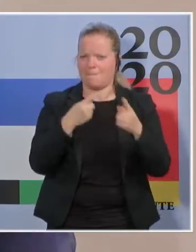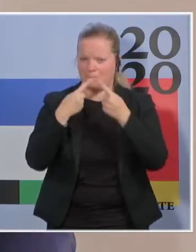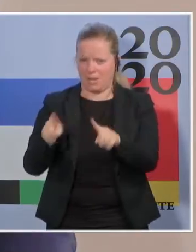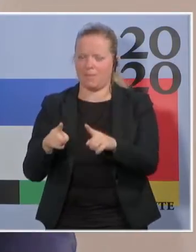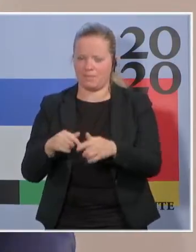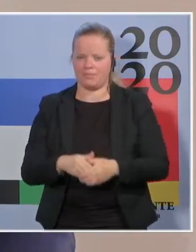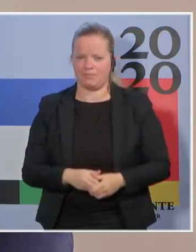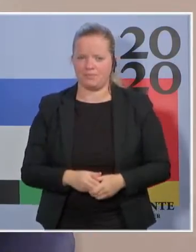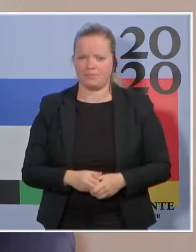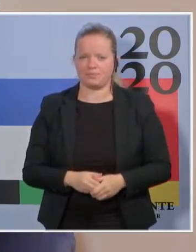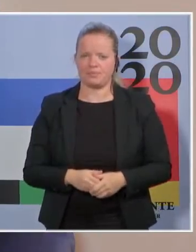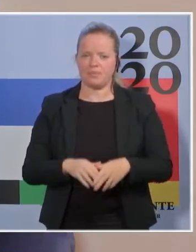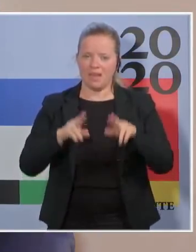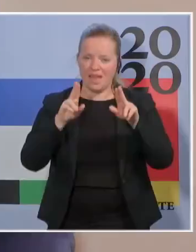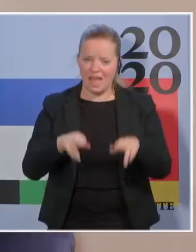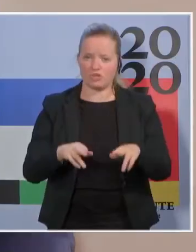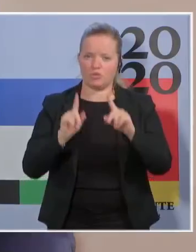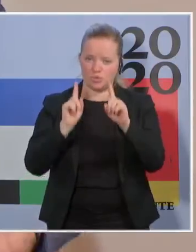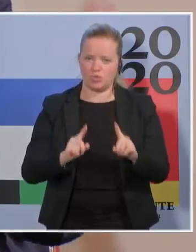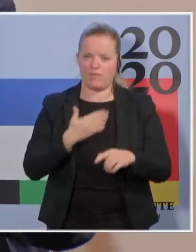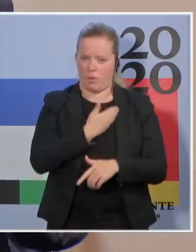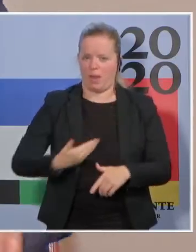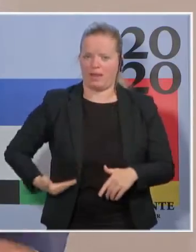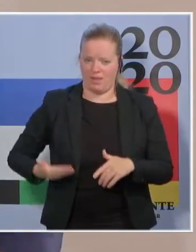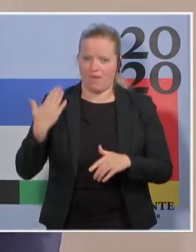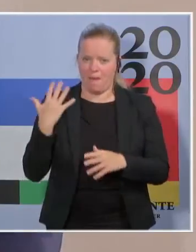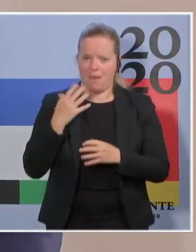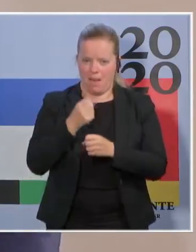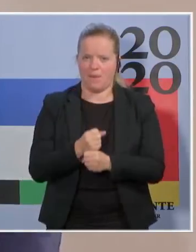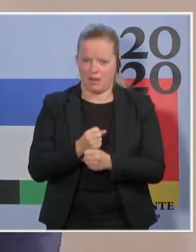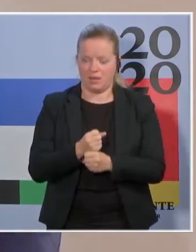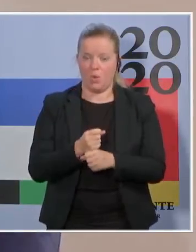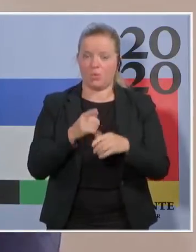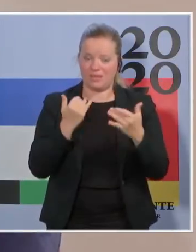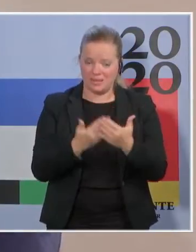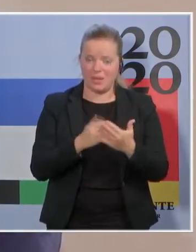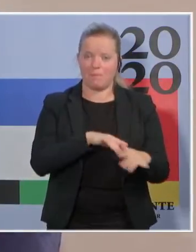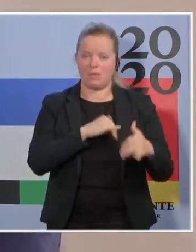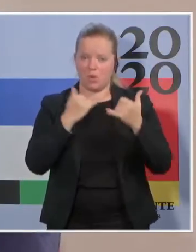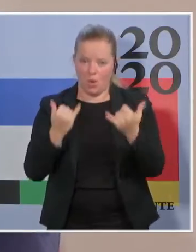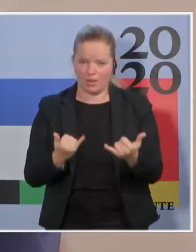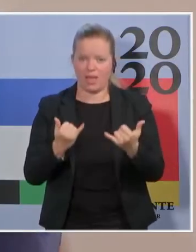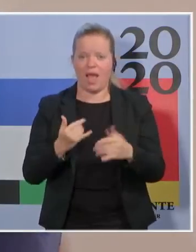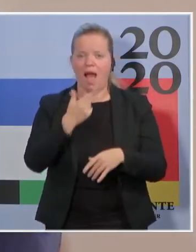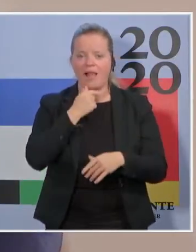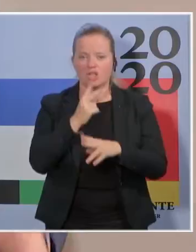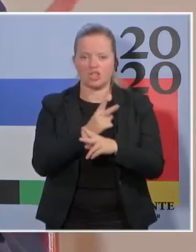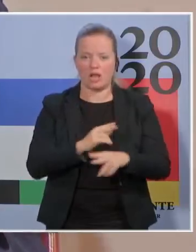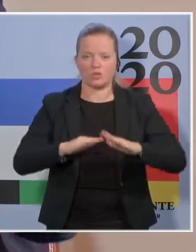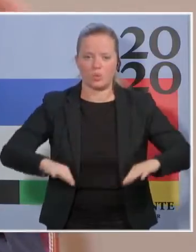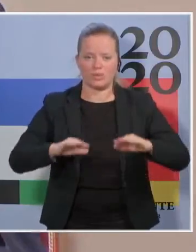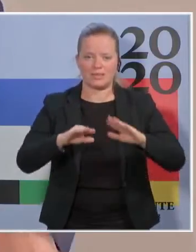den Rechtszustand der Monarchie beibehalten. Und das ist auch der Hauptgrund, warum bis heute das alte Staatsgrundgesetz von